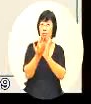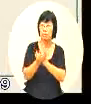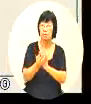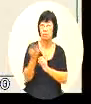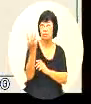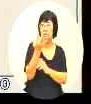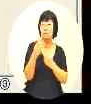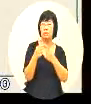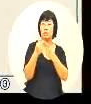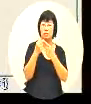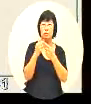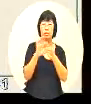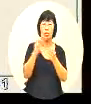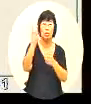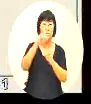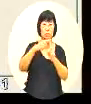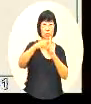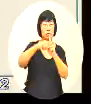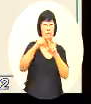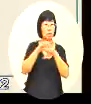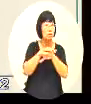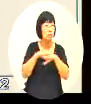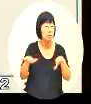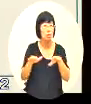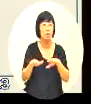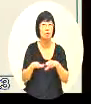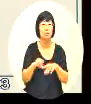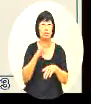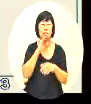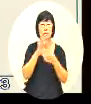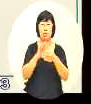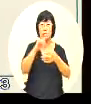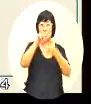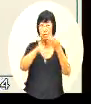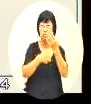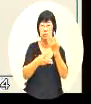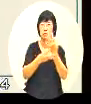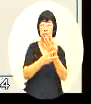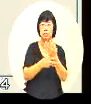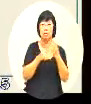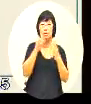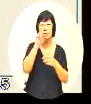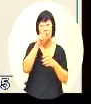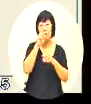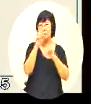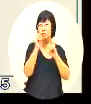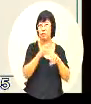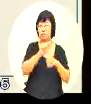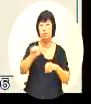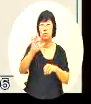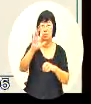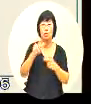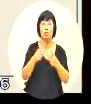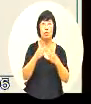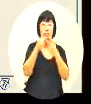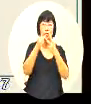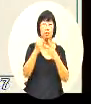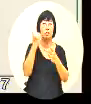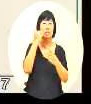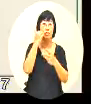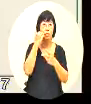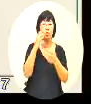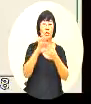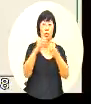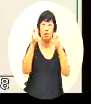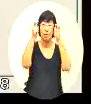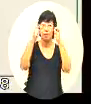个，一个是水质的安全，我这边写的事业废弃物、农药污染。那第二个是缺水，高频息整治地下水的补充，